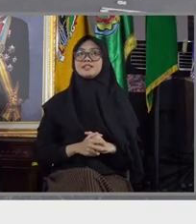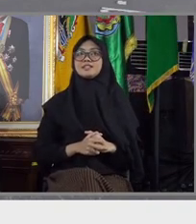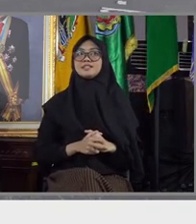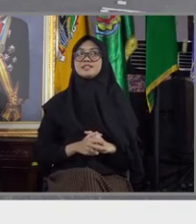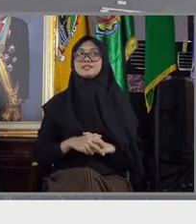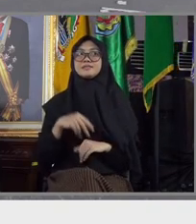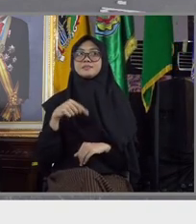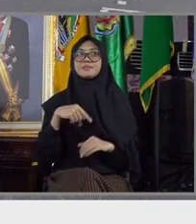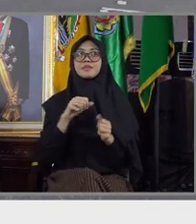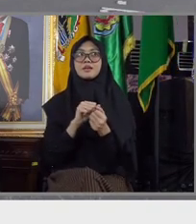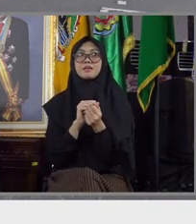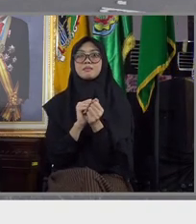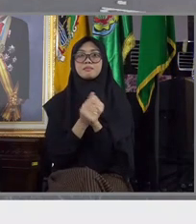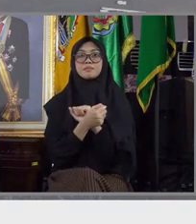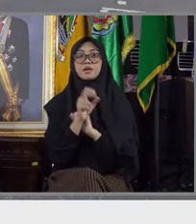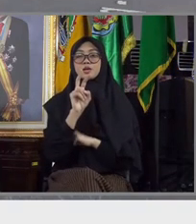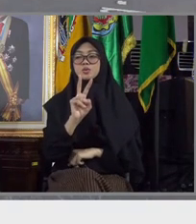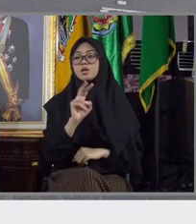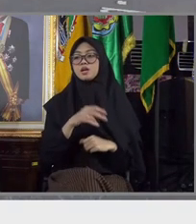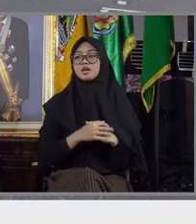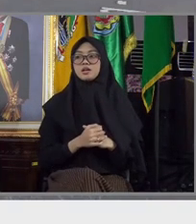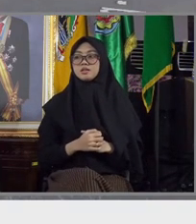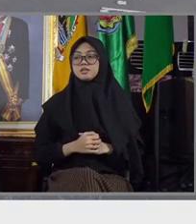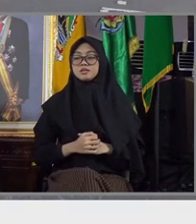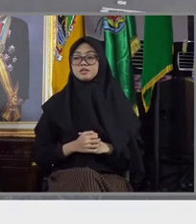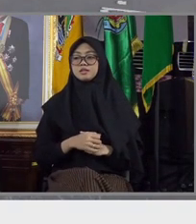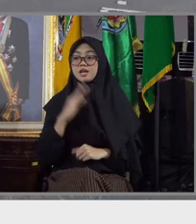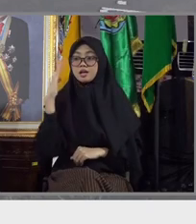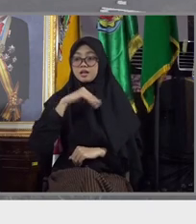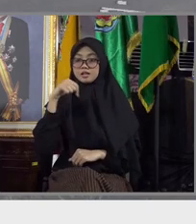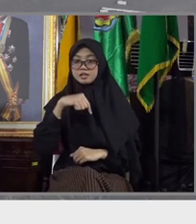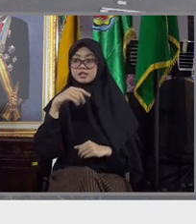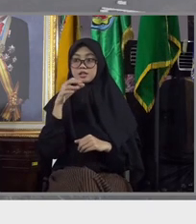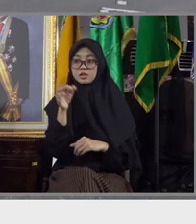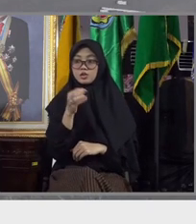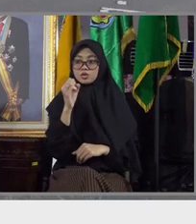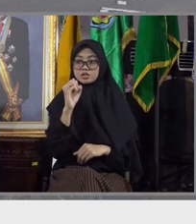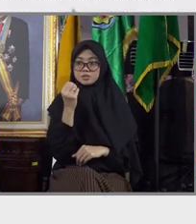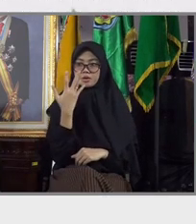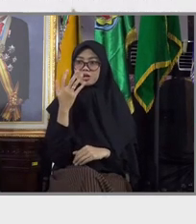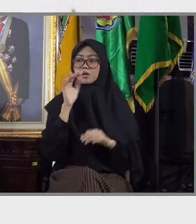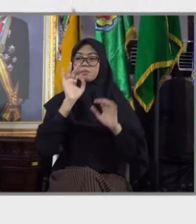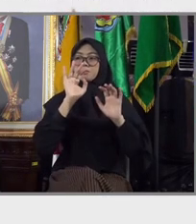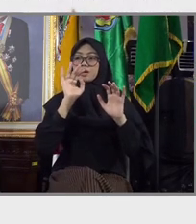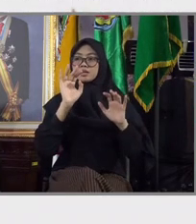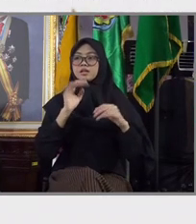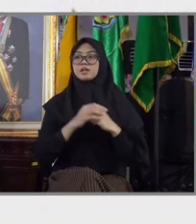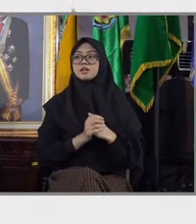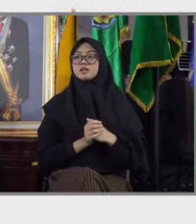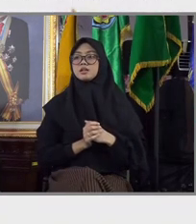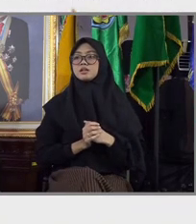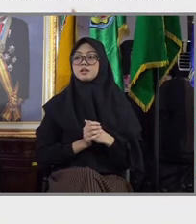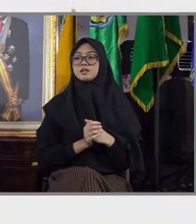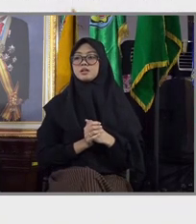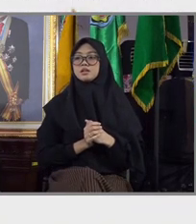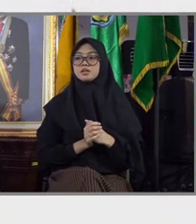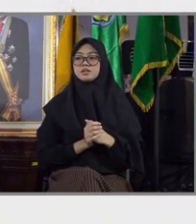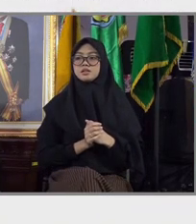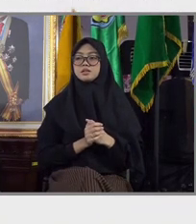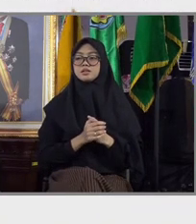Pengembangan kedua Pak Gub, hari ini Kota Semarang di Visi Perdagangan dan Jasa, kita fokus pada sektor